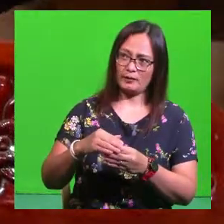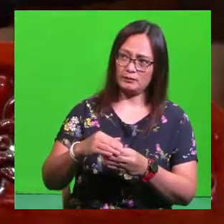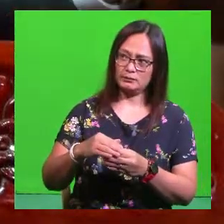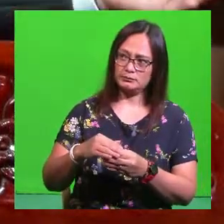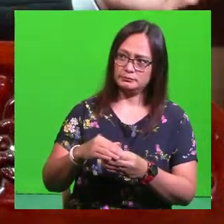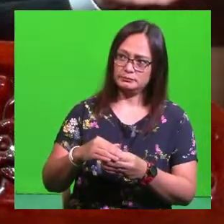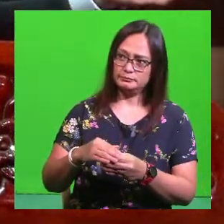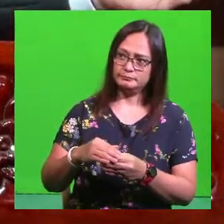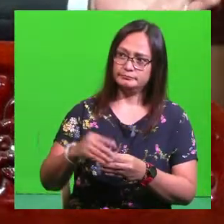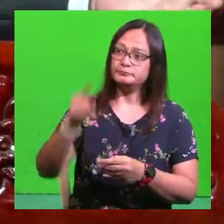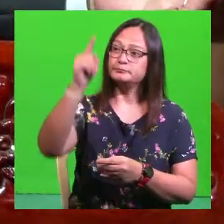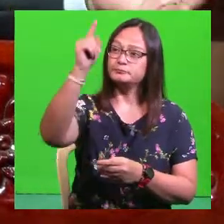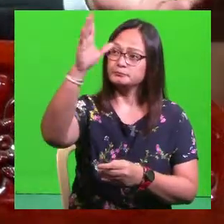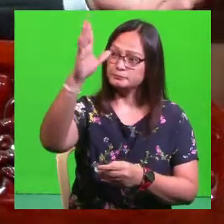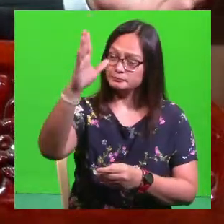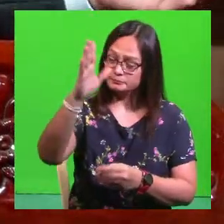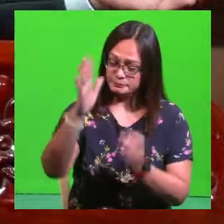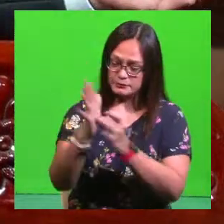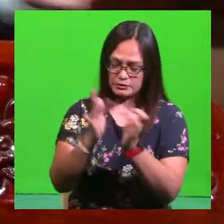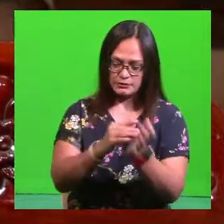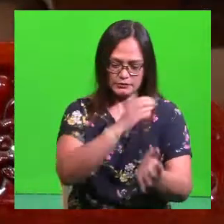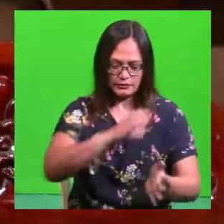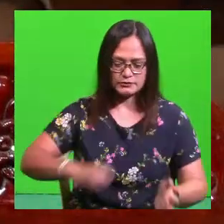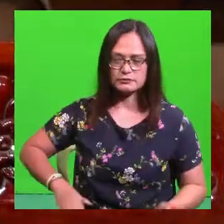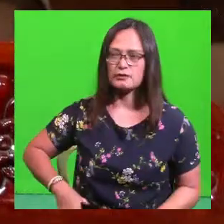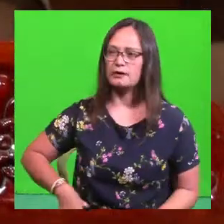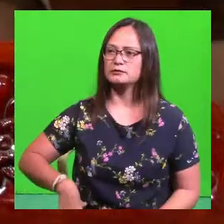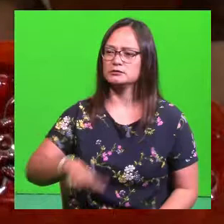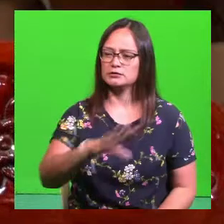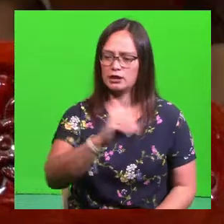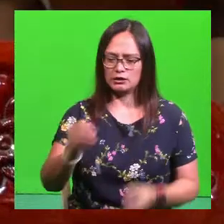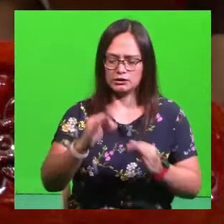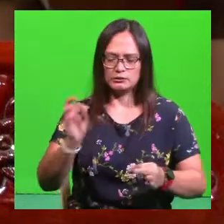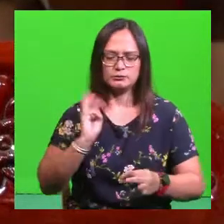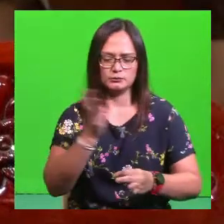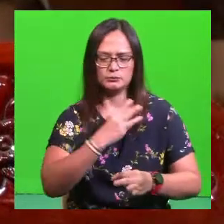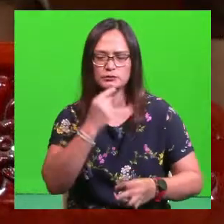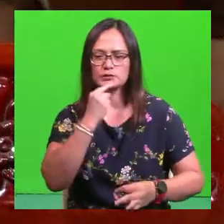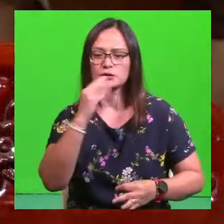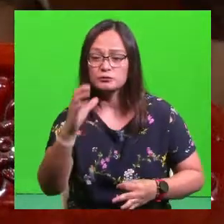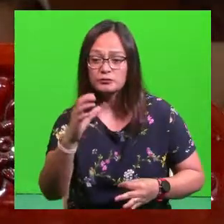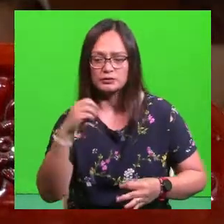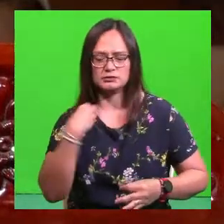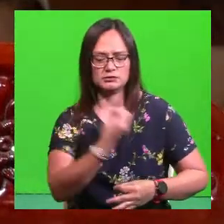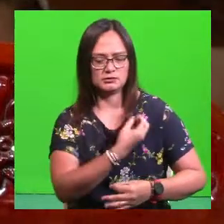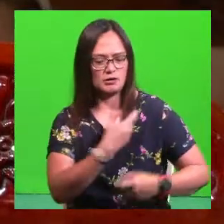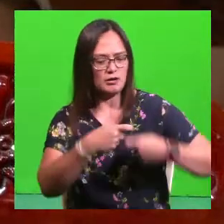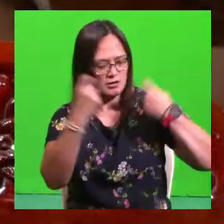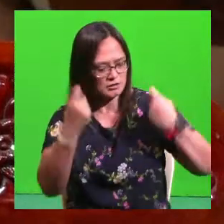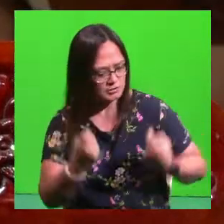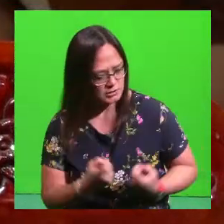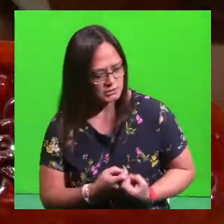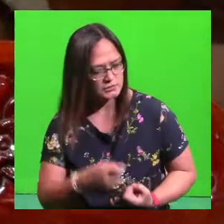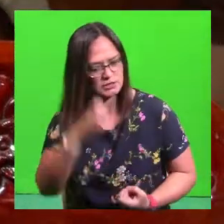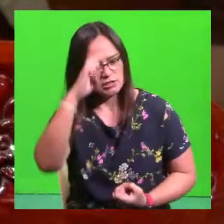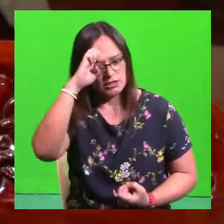And if we confess our sins, He is faithful and just to forgive us our sins. Kaya po